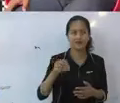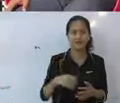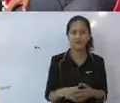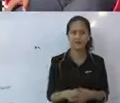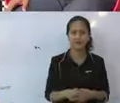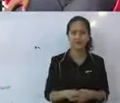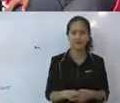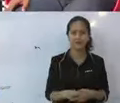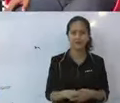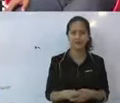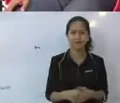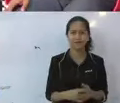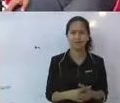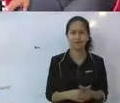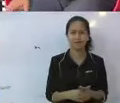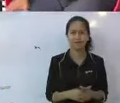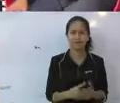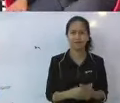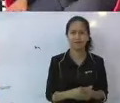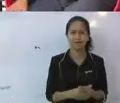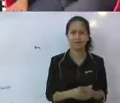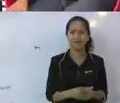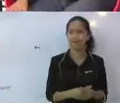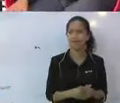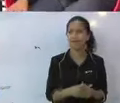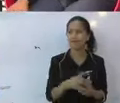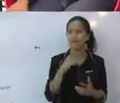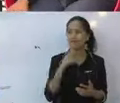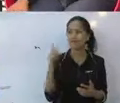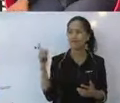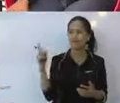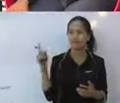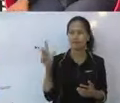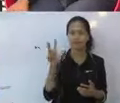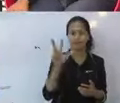sir. Sa tatlong anak ko, si Ian lang yung kumakain ng